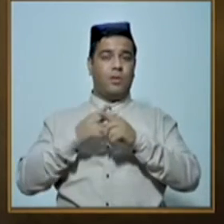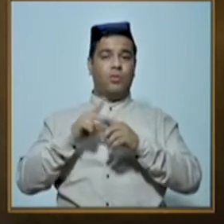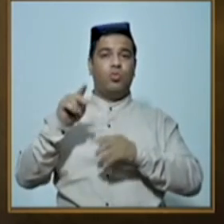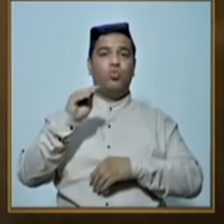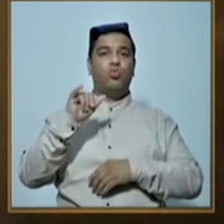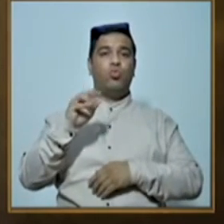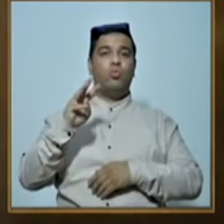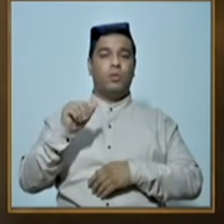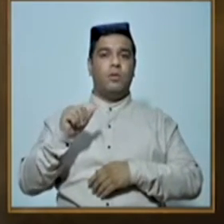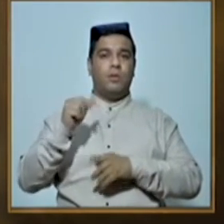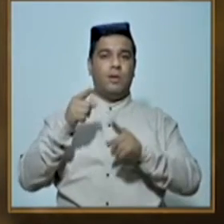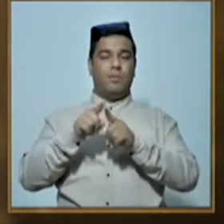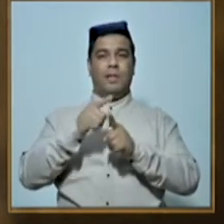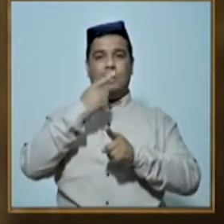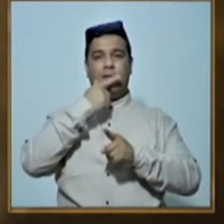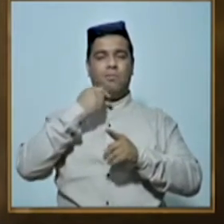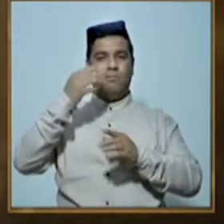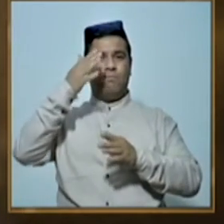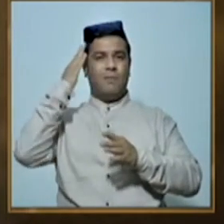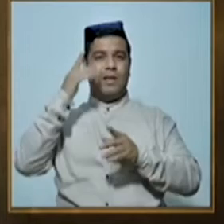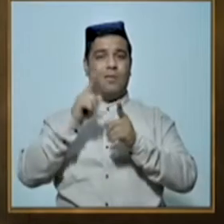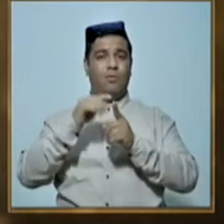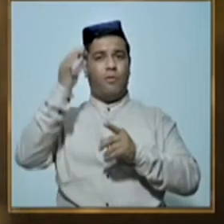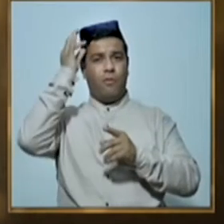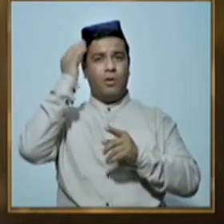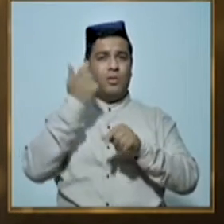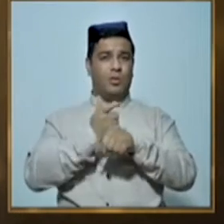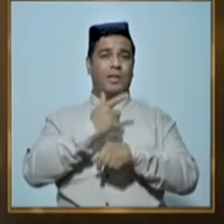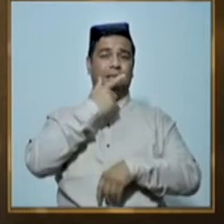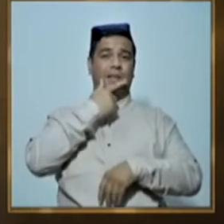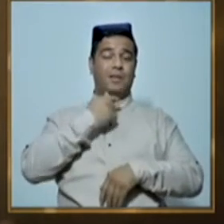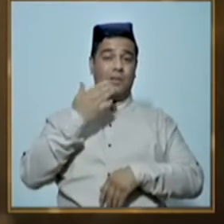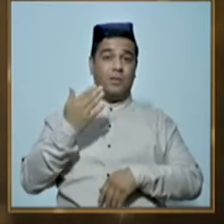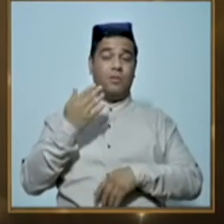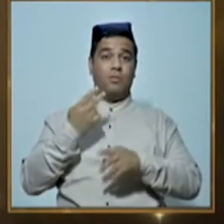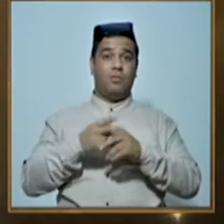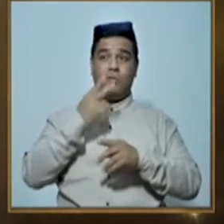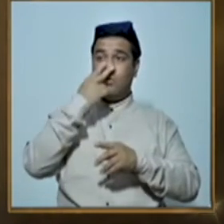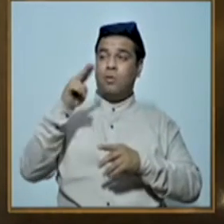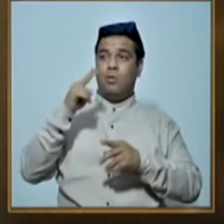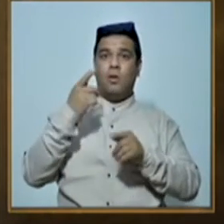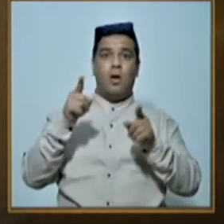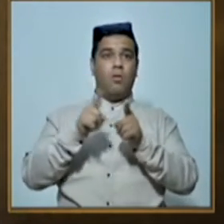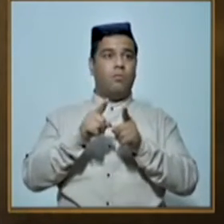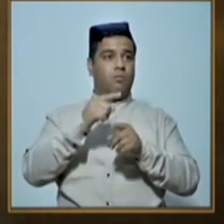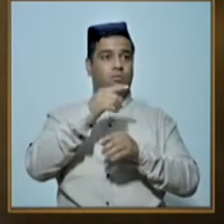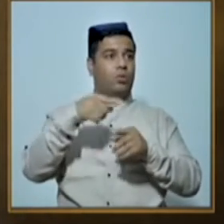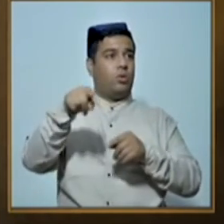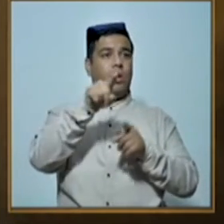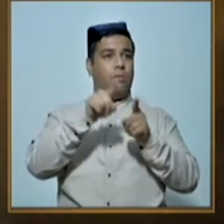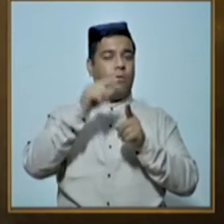deydi, turibdi. Taralgan, nihoyatda endi shokila bo'lib turibdi. U yoq bu yoqqa qarasa bunikidan chiroyli sochi yo'q.